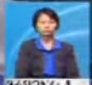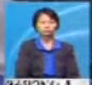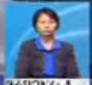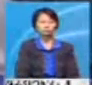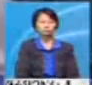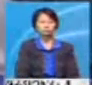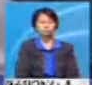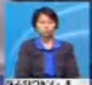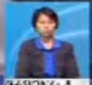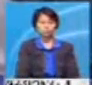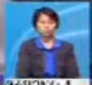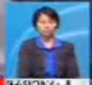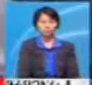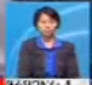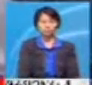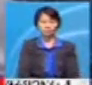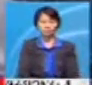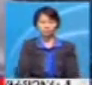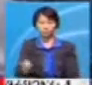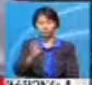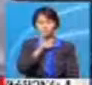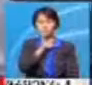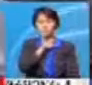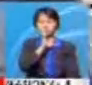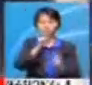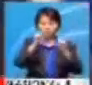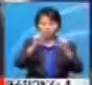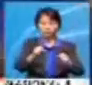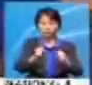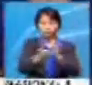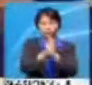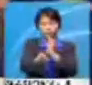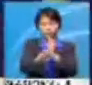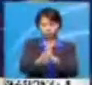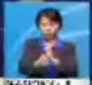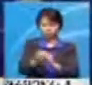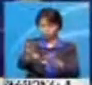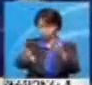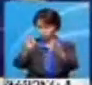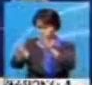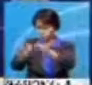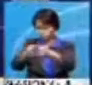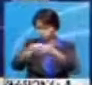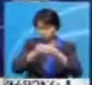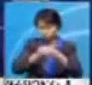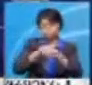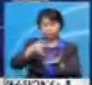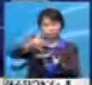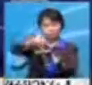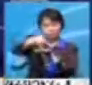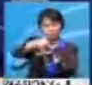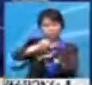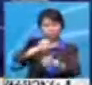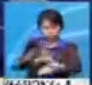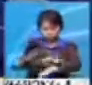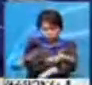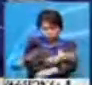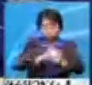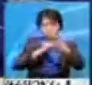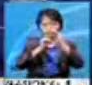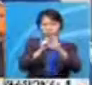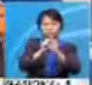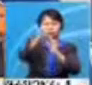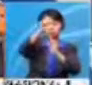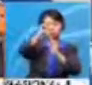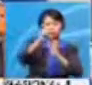Faas shatiri menambah pendekatan itu membolehkan bakat-bakat yang dikesan pada kejohanan Piala santok sing dapat dikembangkan ke tahap lebih